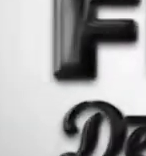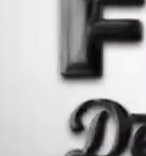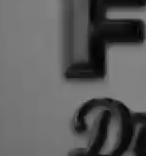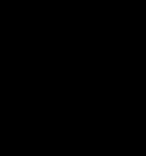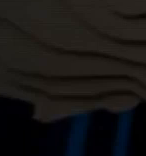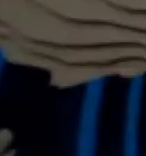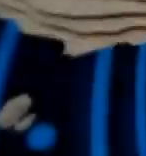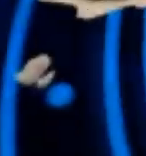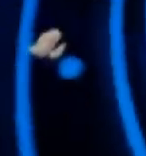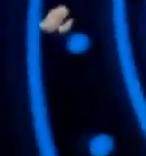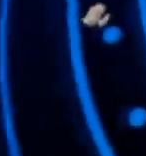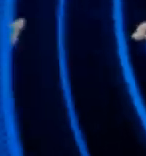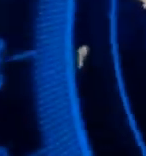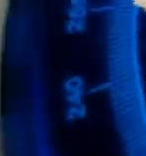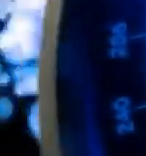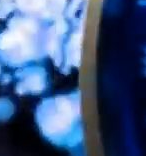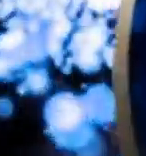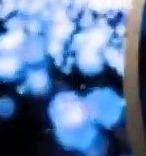देश की धड़कन.